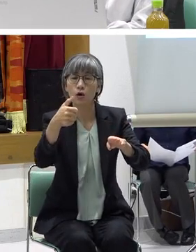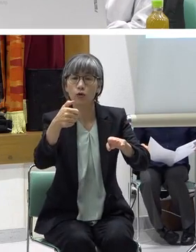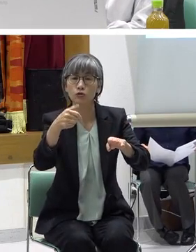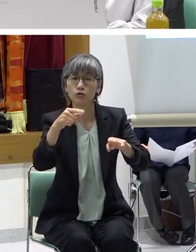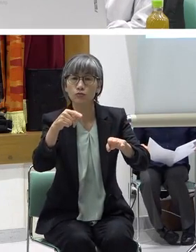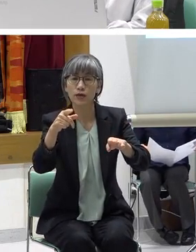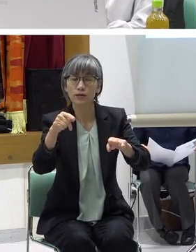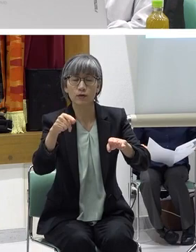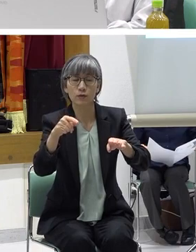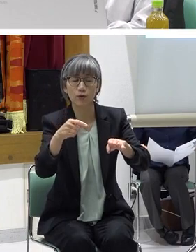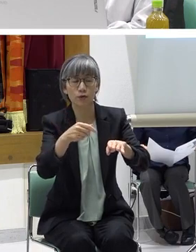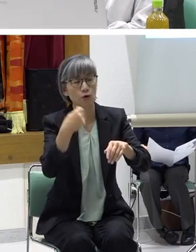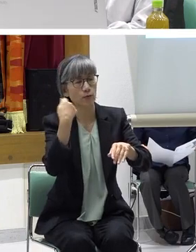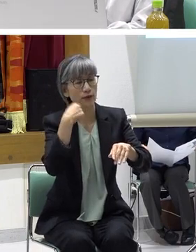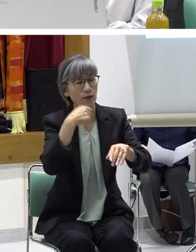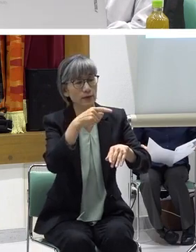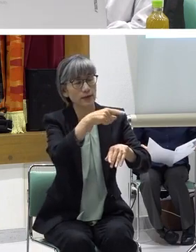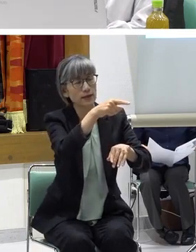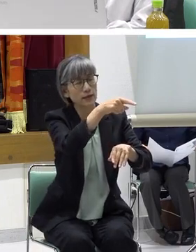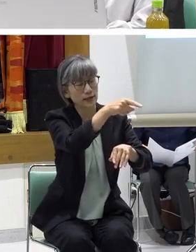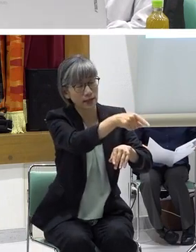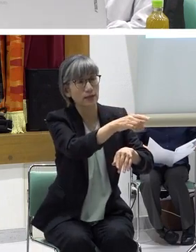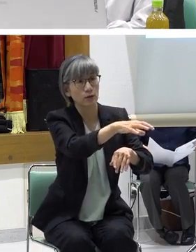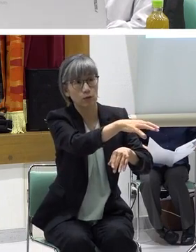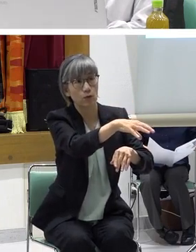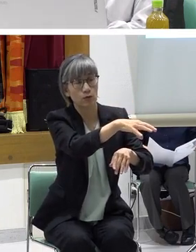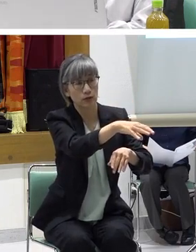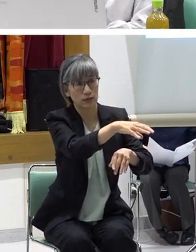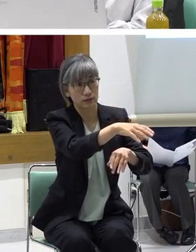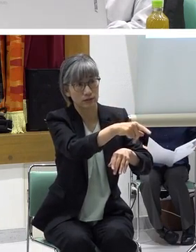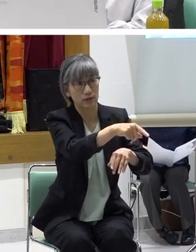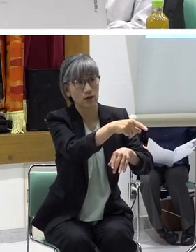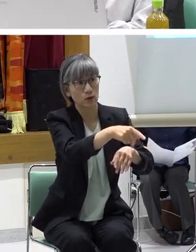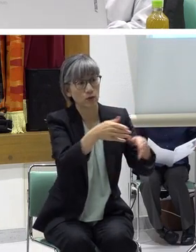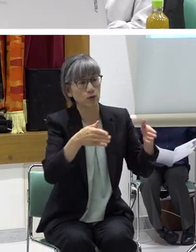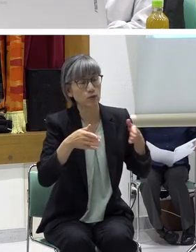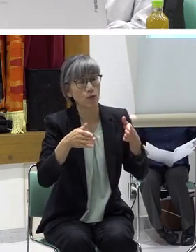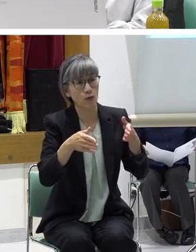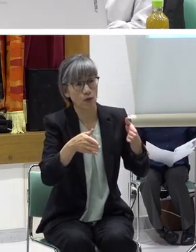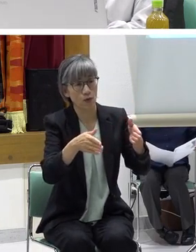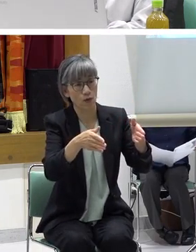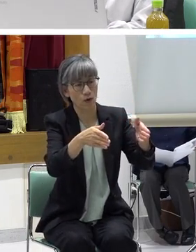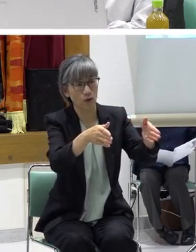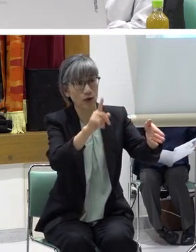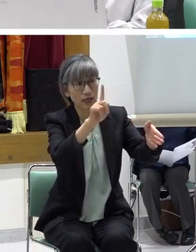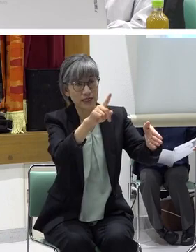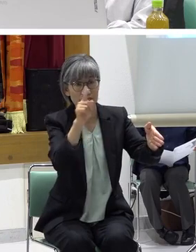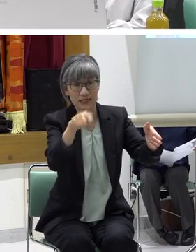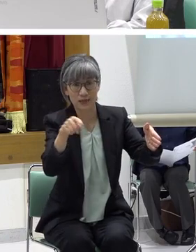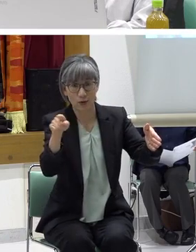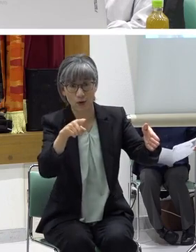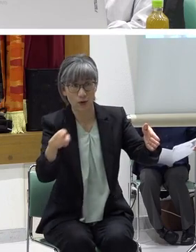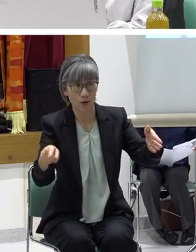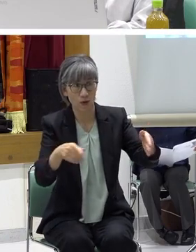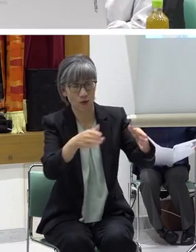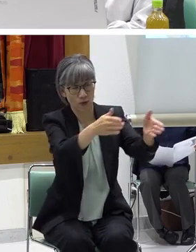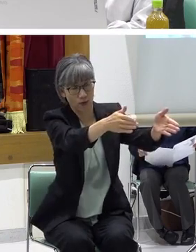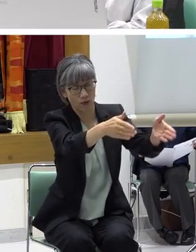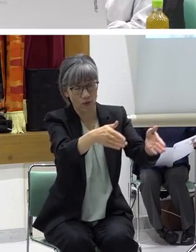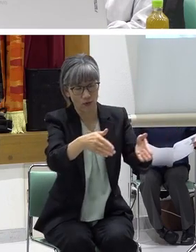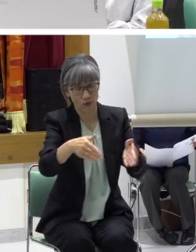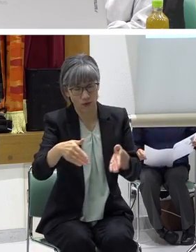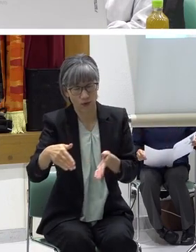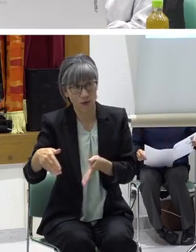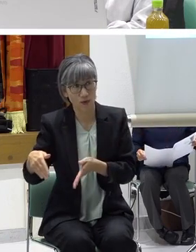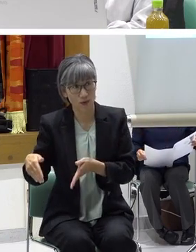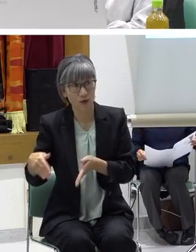ほど南にあります。この道路の約1キロの区間の歩道について